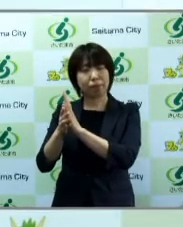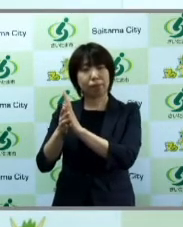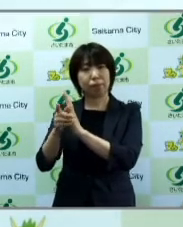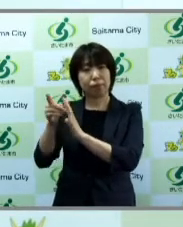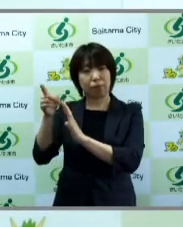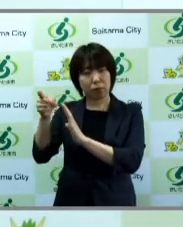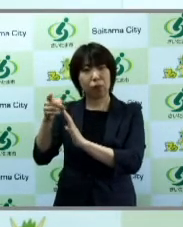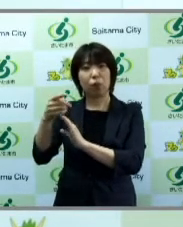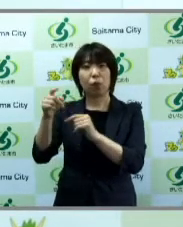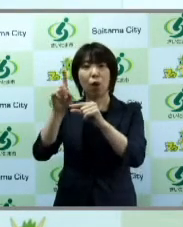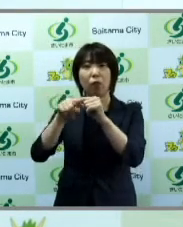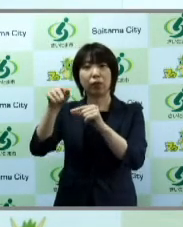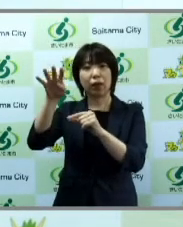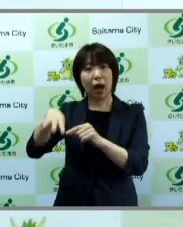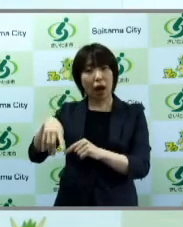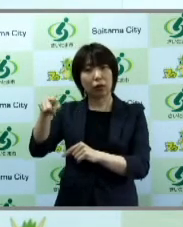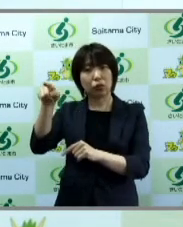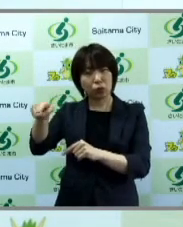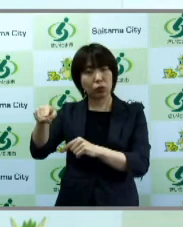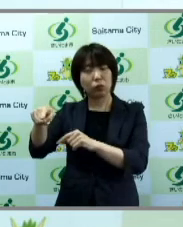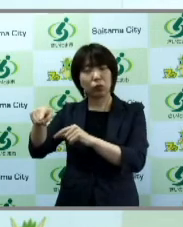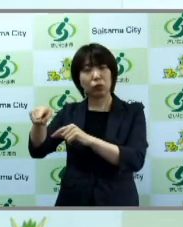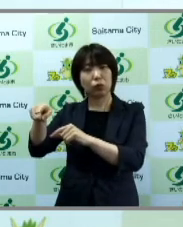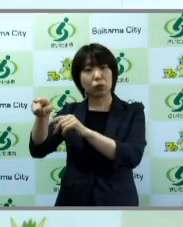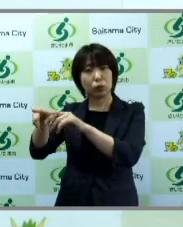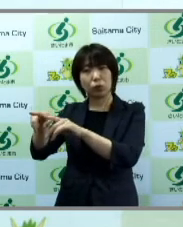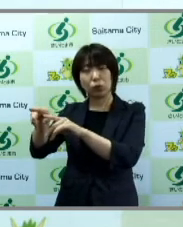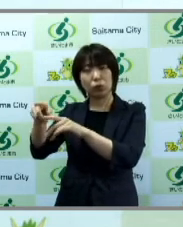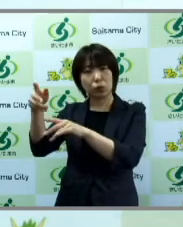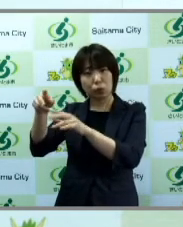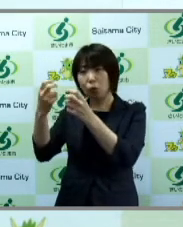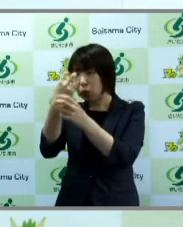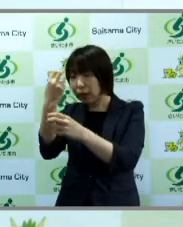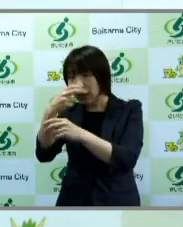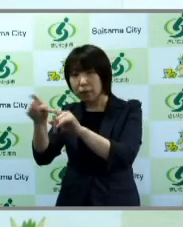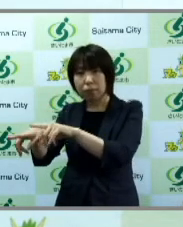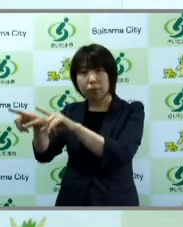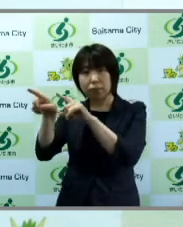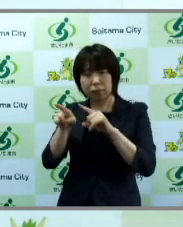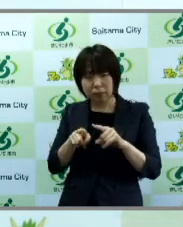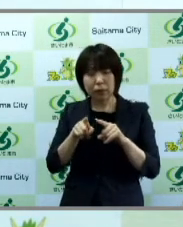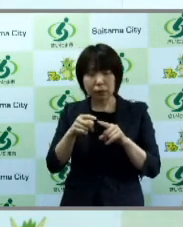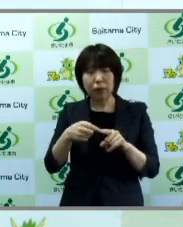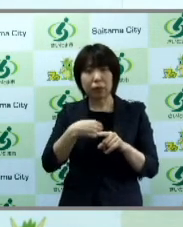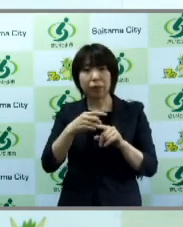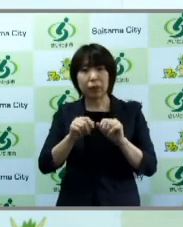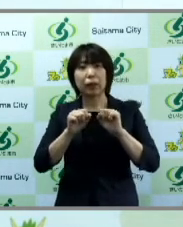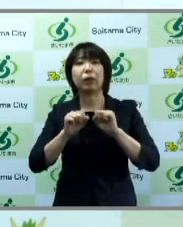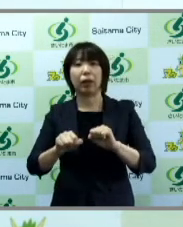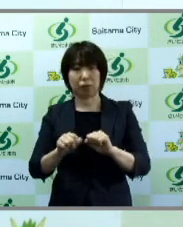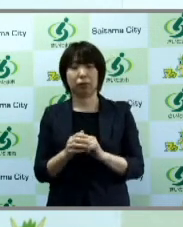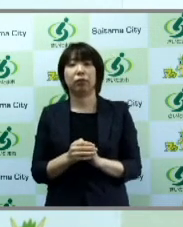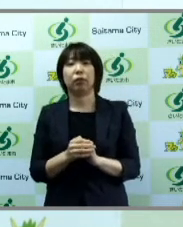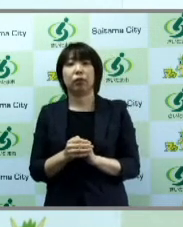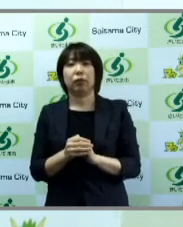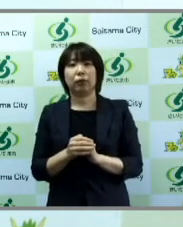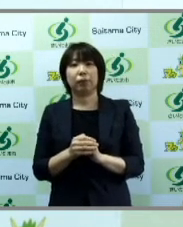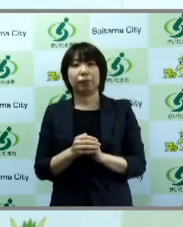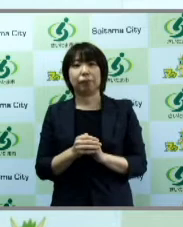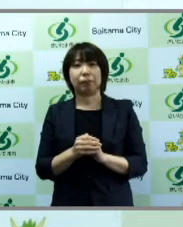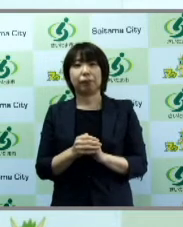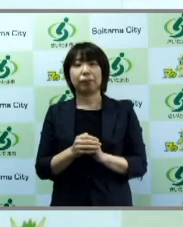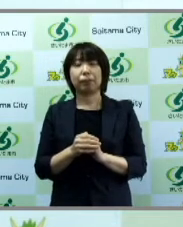な数を想定をしながら今やってはいます。ただ私たちとしてはそれ以